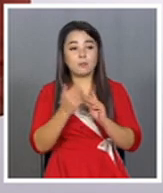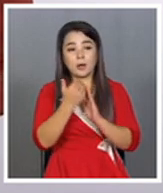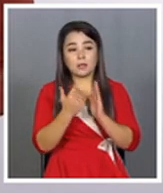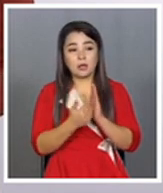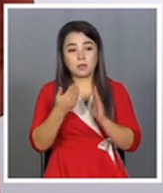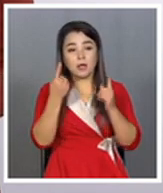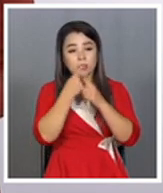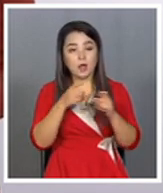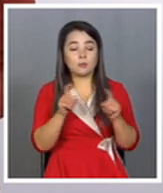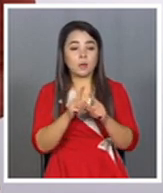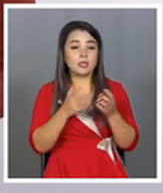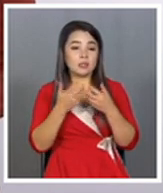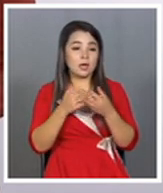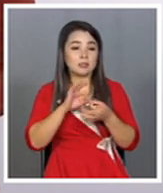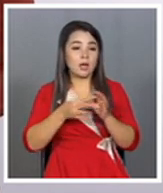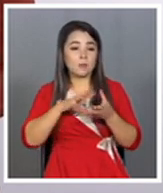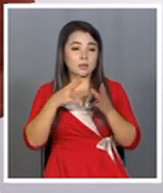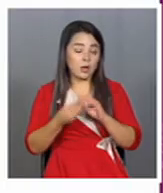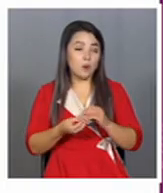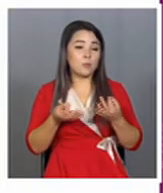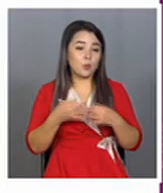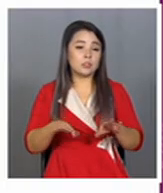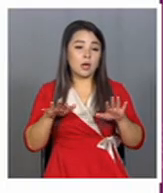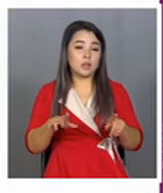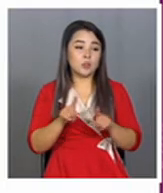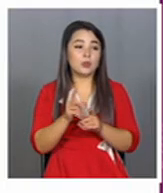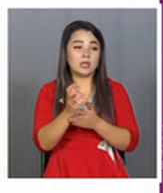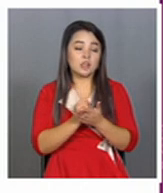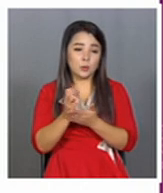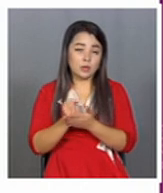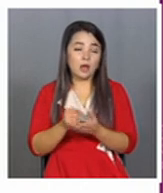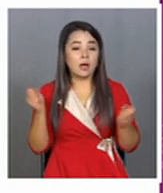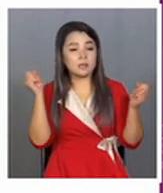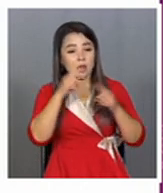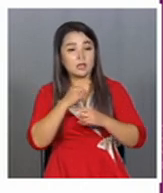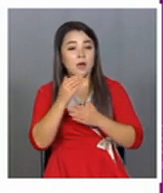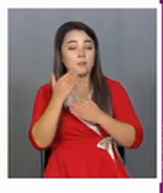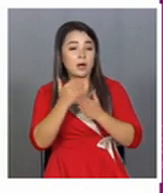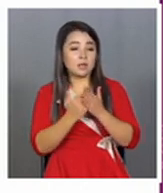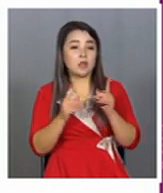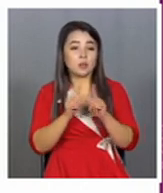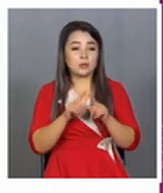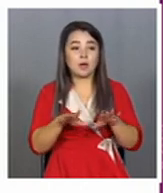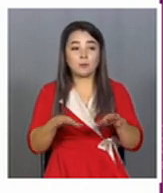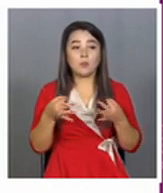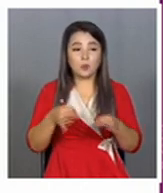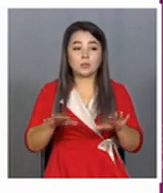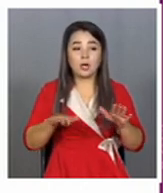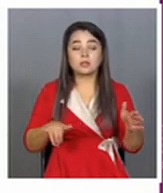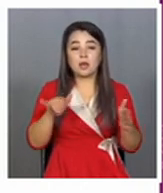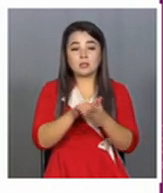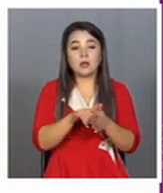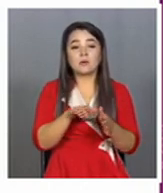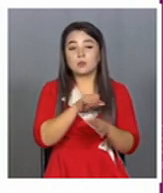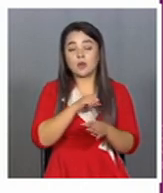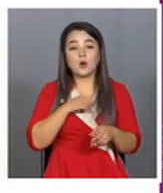бағдарламалаушылардың ақпараттық есептеу желілерінің бос тұрған ресурстарын анықтау бағдарламасына кіріп, бос құрылғыларды тектен